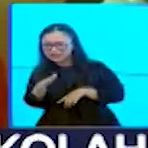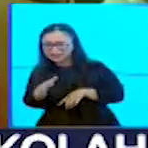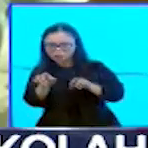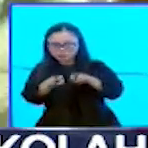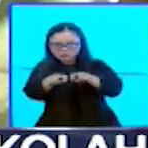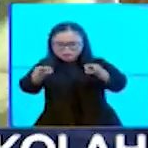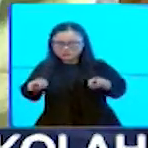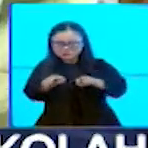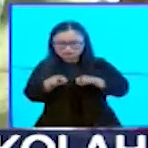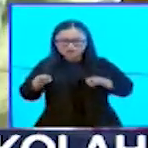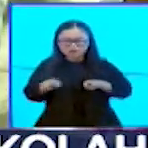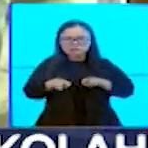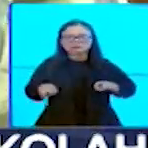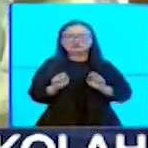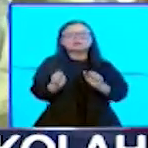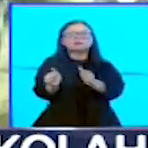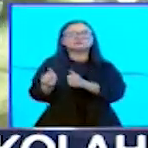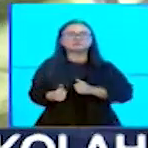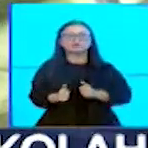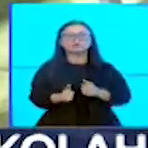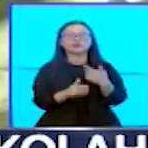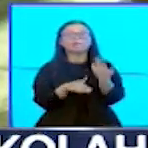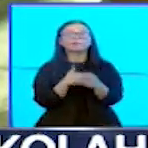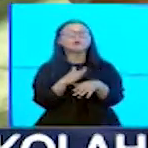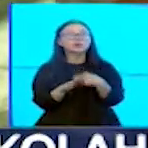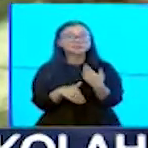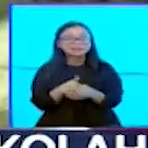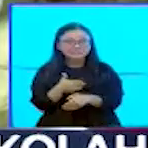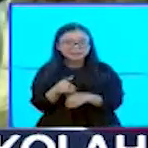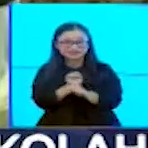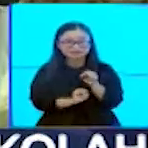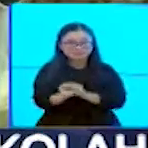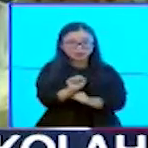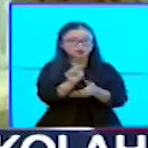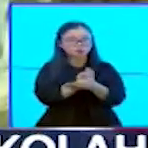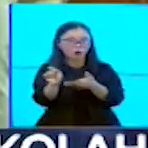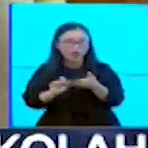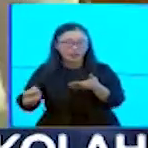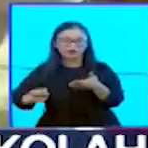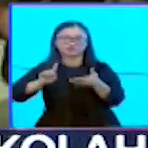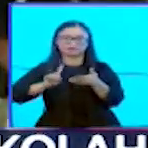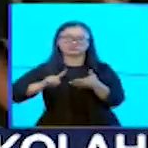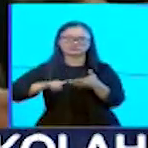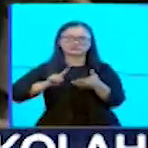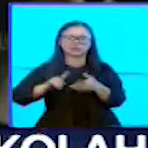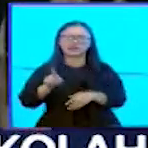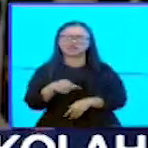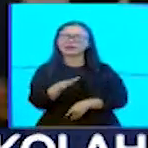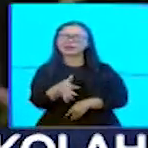siapkan nah dalam pelaksanaannya yaitu tetap laksanakan ada